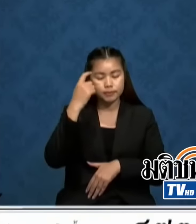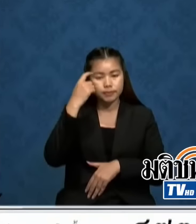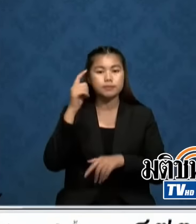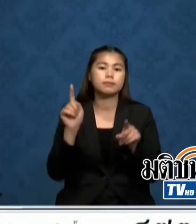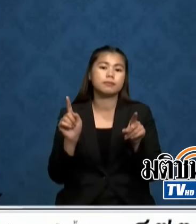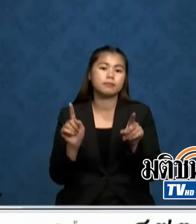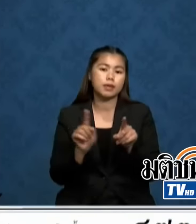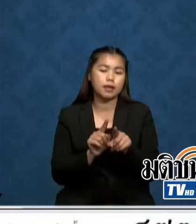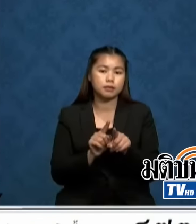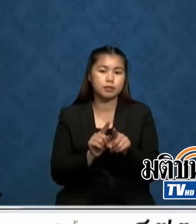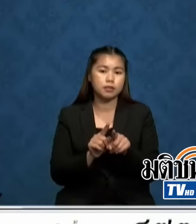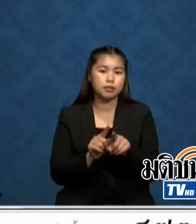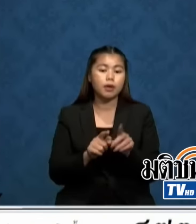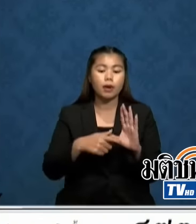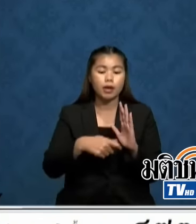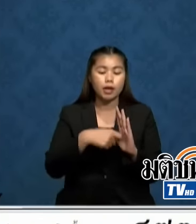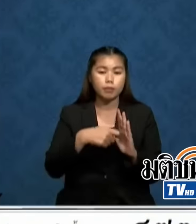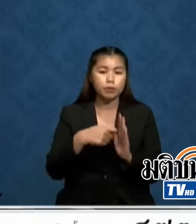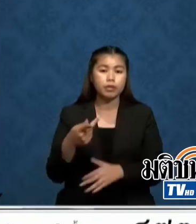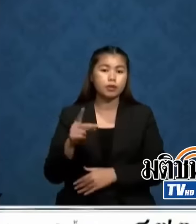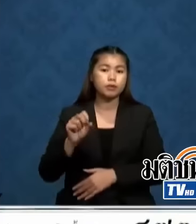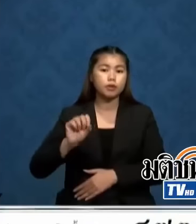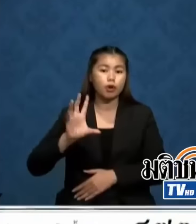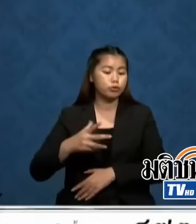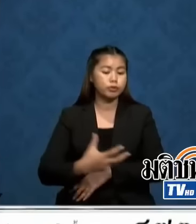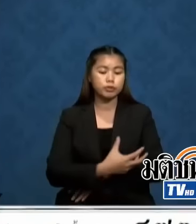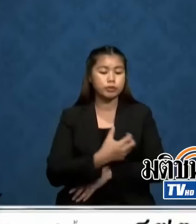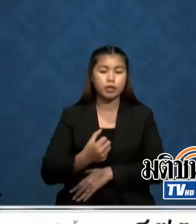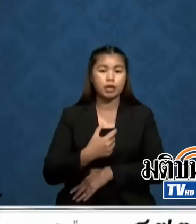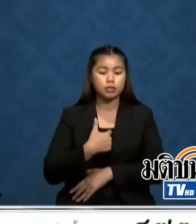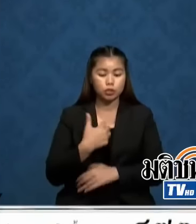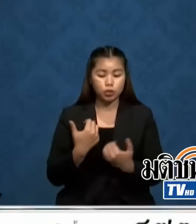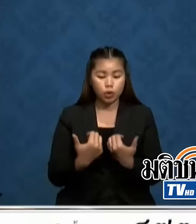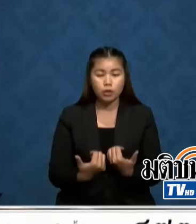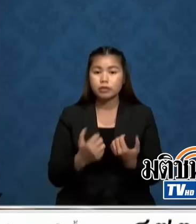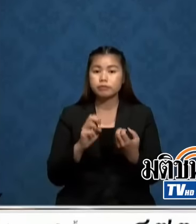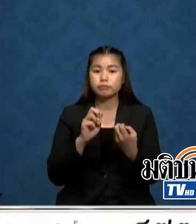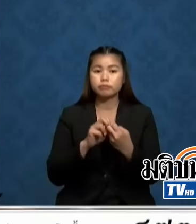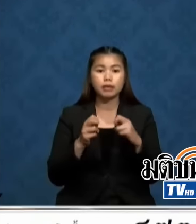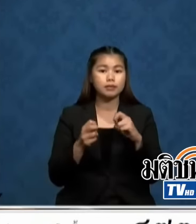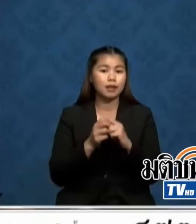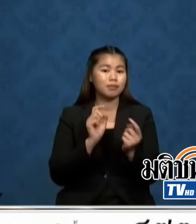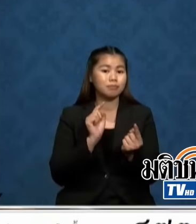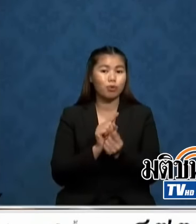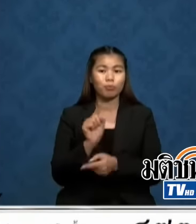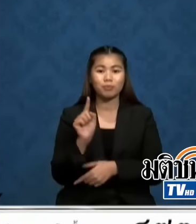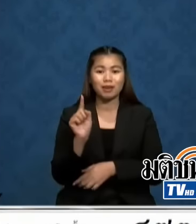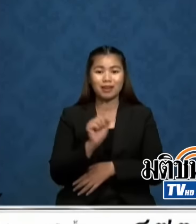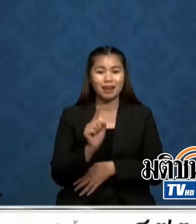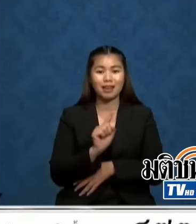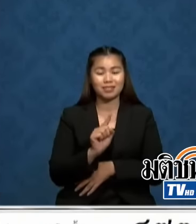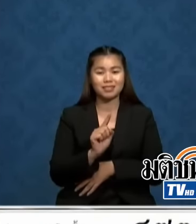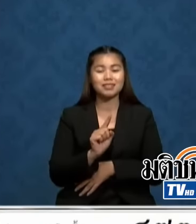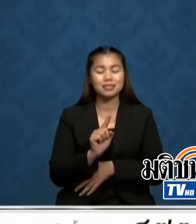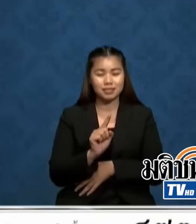กันว่าเหตุที่ทำให้คสชยึดอำนาจจนทำให้เกิดสิ่งที่เรียกว่าสภาวะยกเว้นนั้นก็